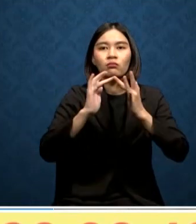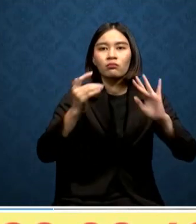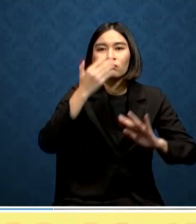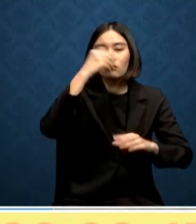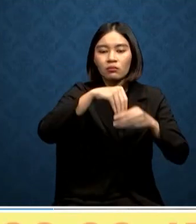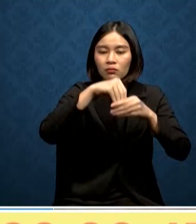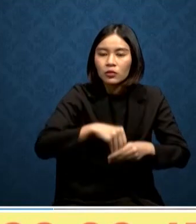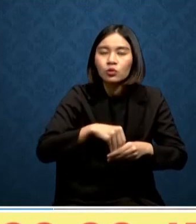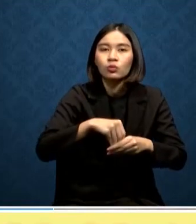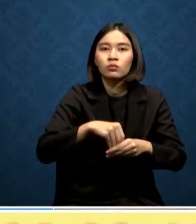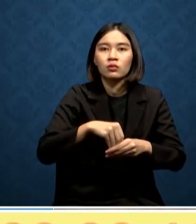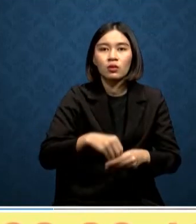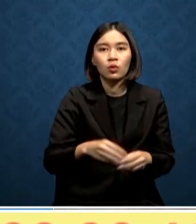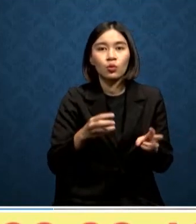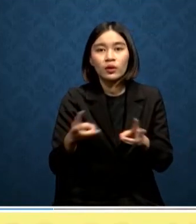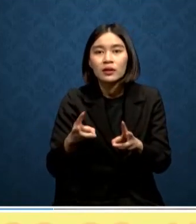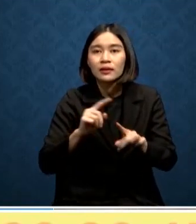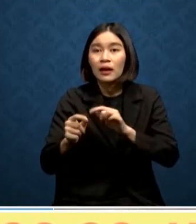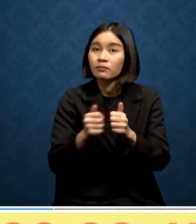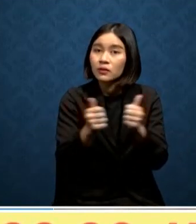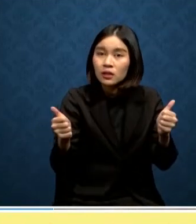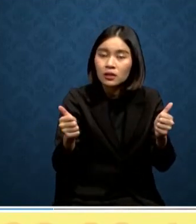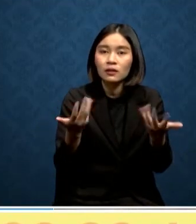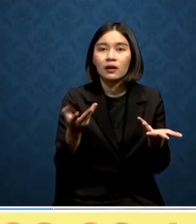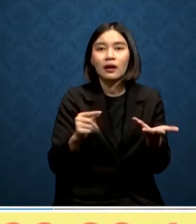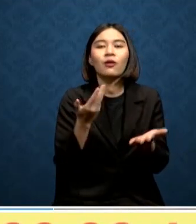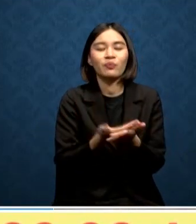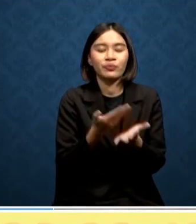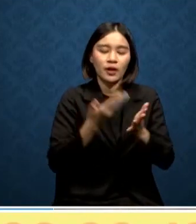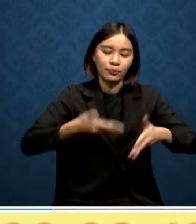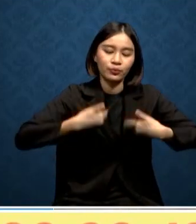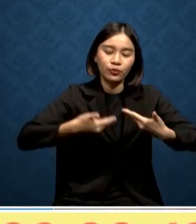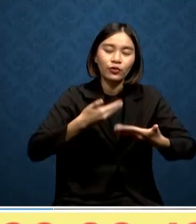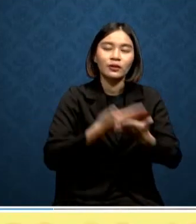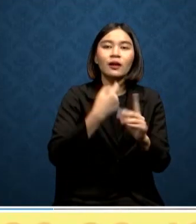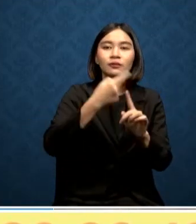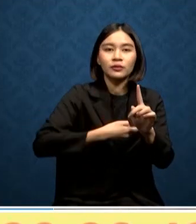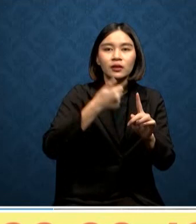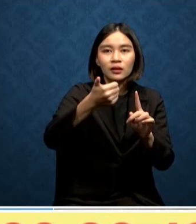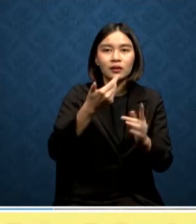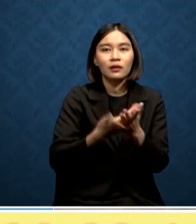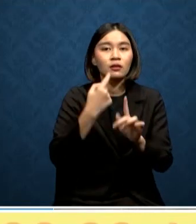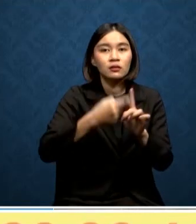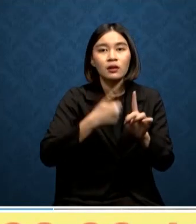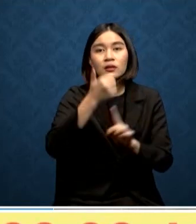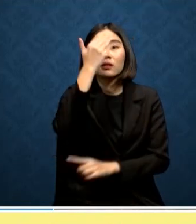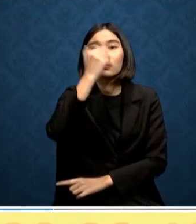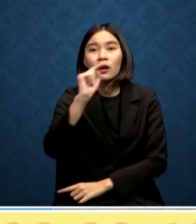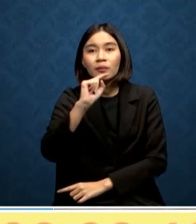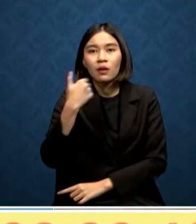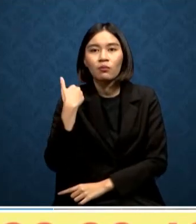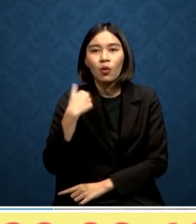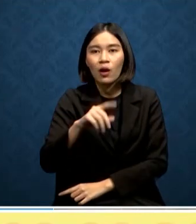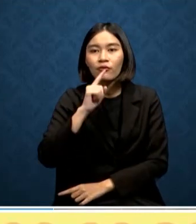ำรวจไซเบอร์วิทยาการดีหรือเปล่าไม่ใช่บางคนบอกว่าเงินดีนะเงินดีเพราะอะไรเพราะคดีความมันเยอ